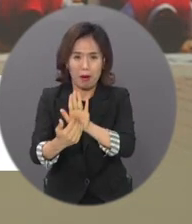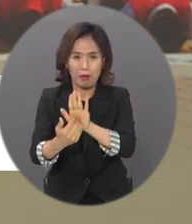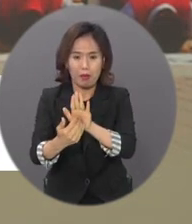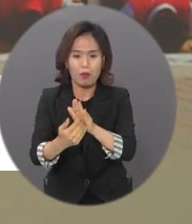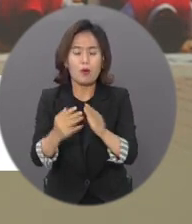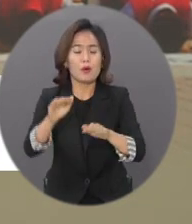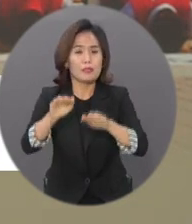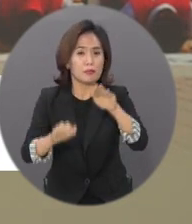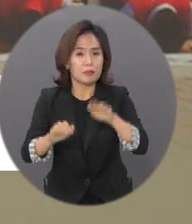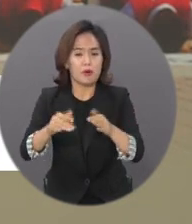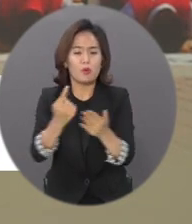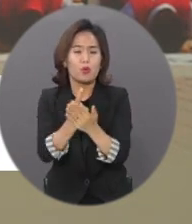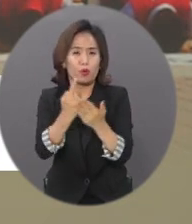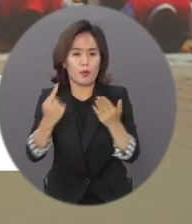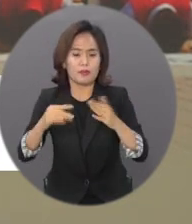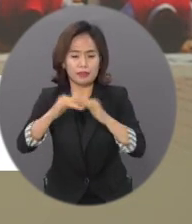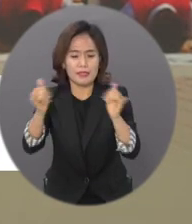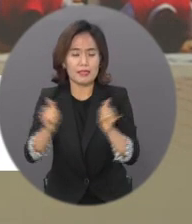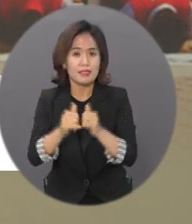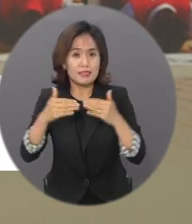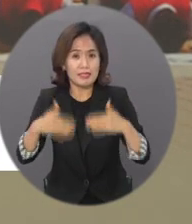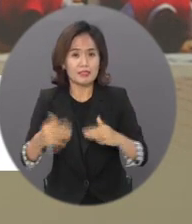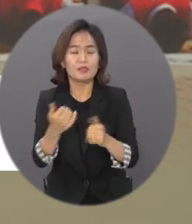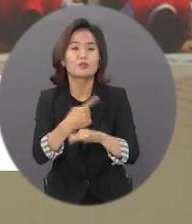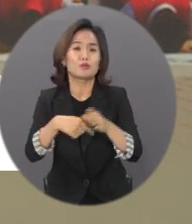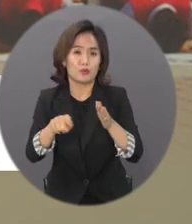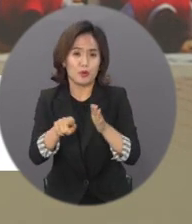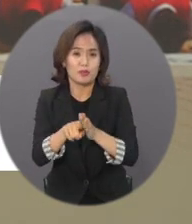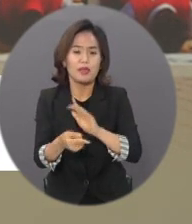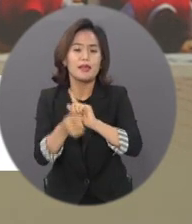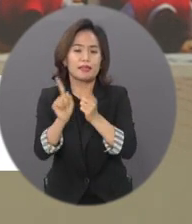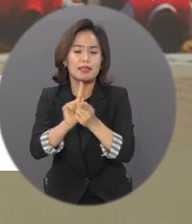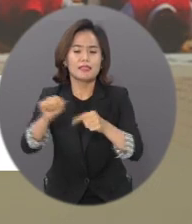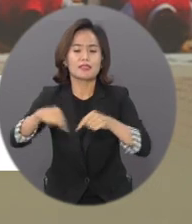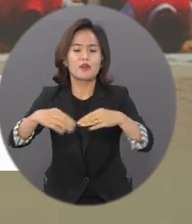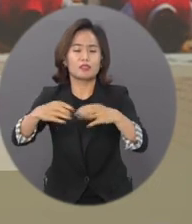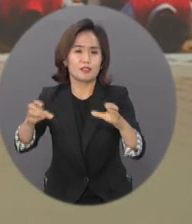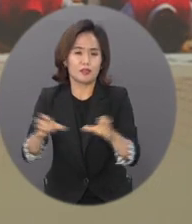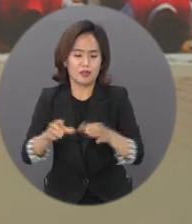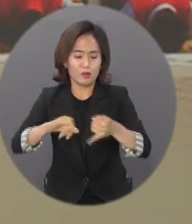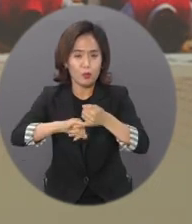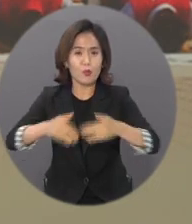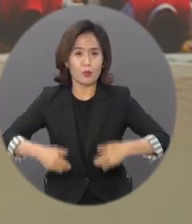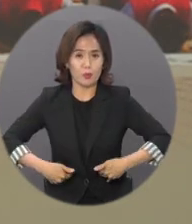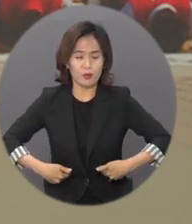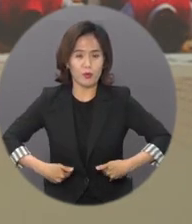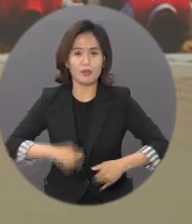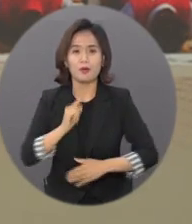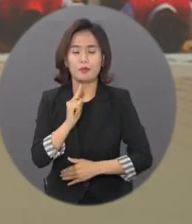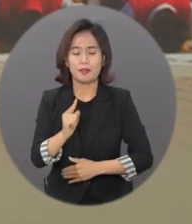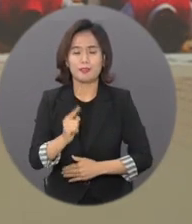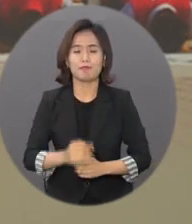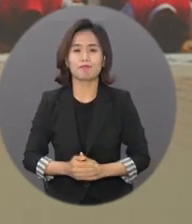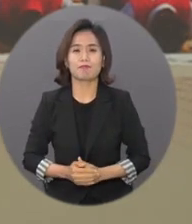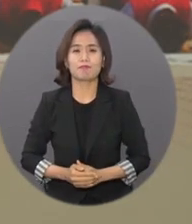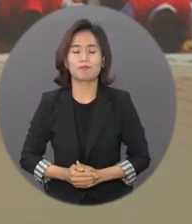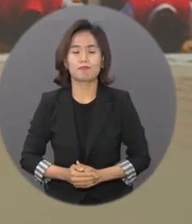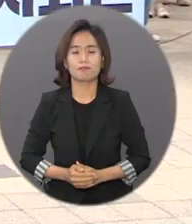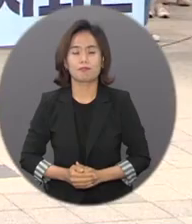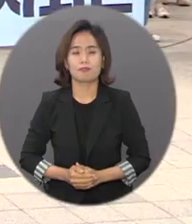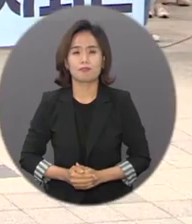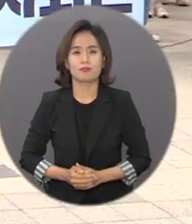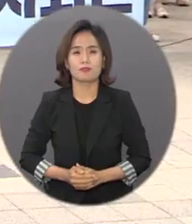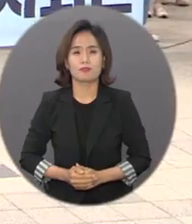차별받고 소외받는 사회적 약자들을 위해 대한 정치 세력이 꼭 필요하다고 강조했습니다. 한신구 기자의 보도입니다.